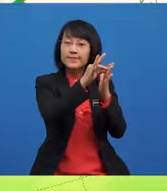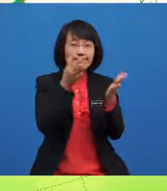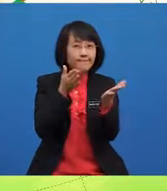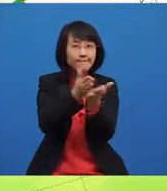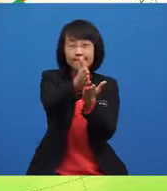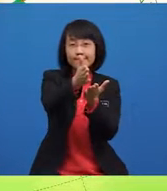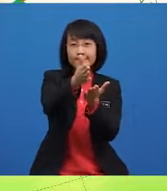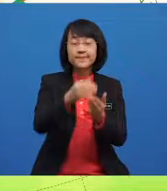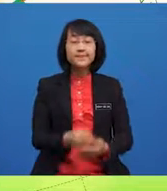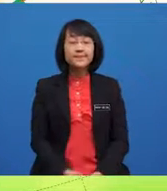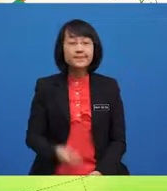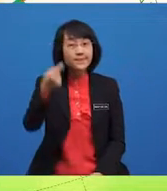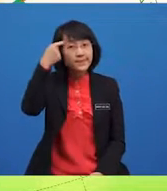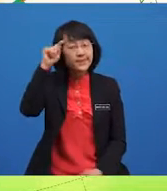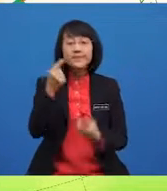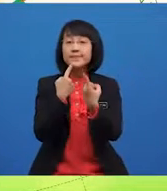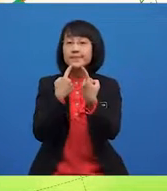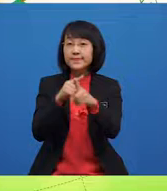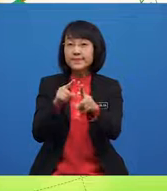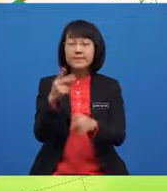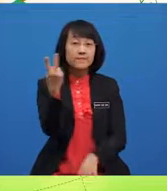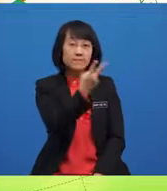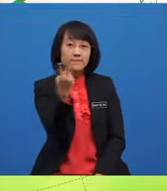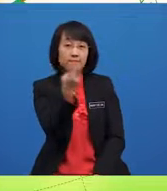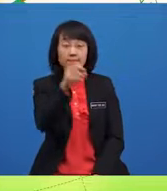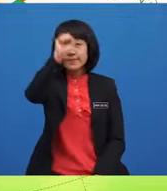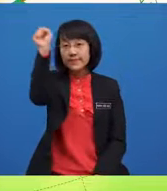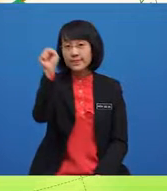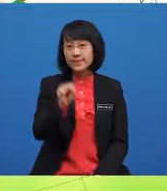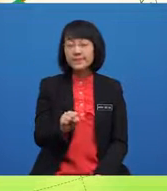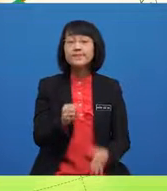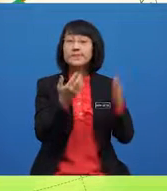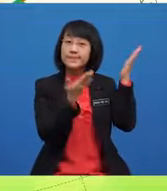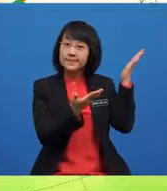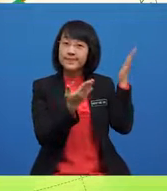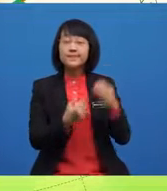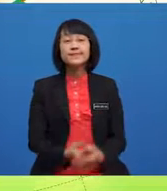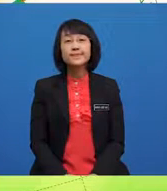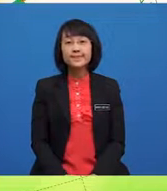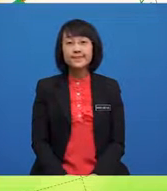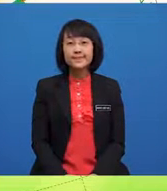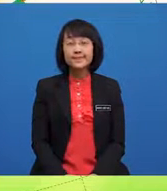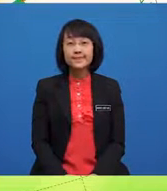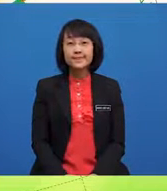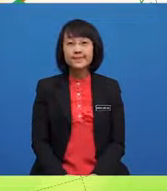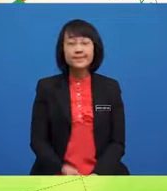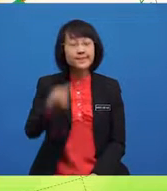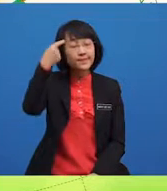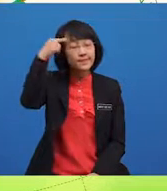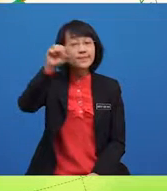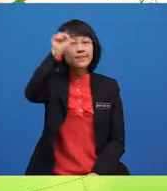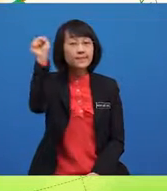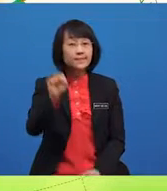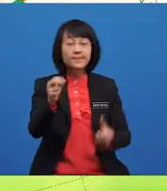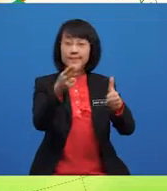terus untuk menjawab kedua-dua soalan di atas. Bagi soalan yang